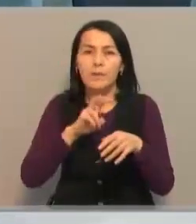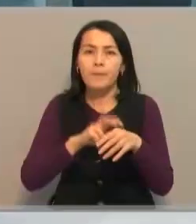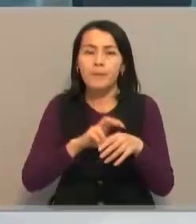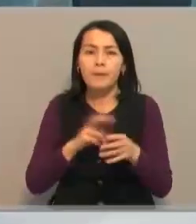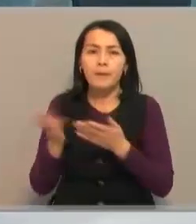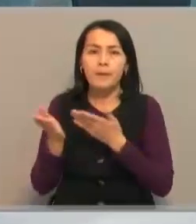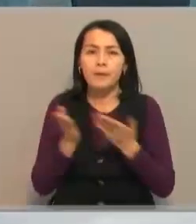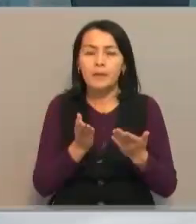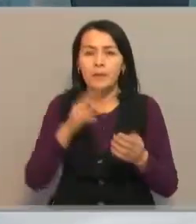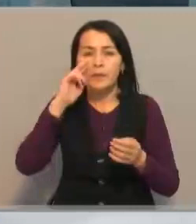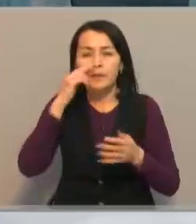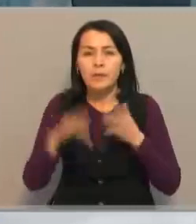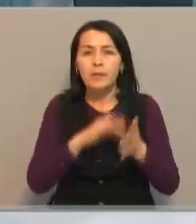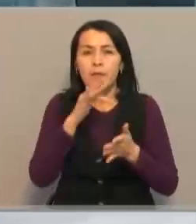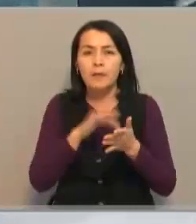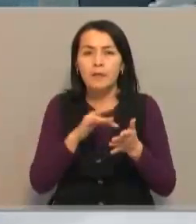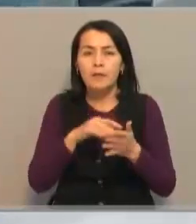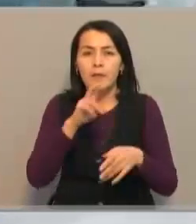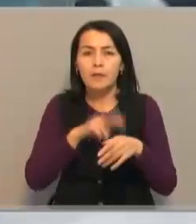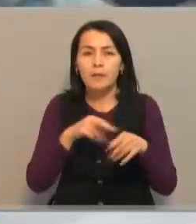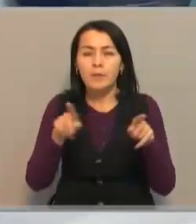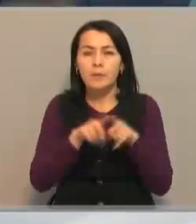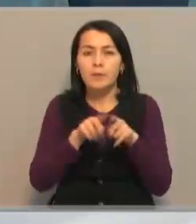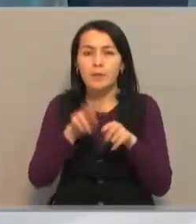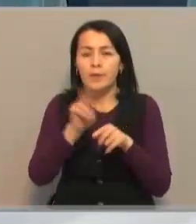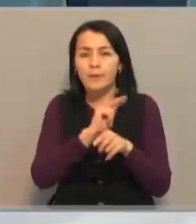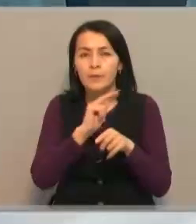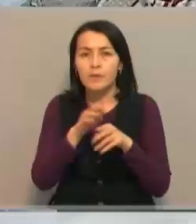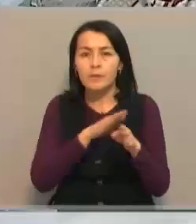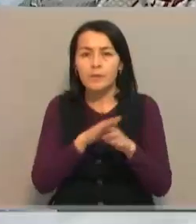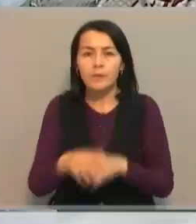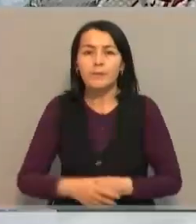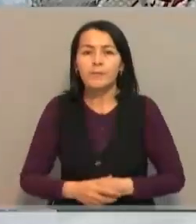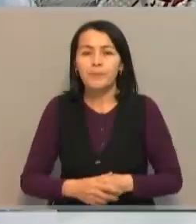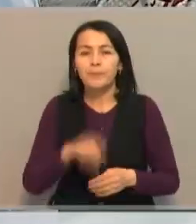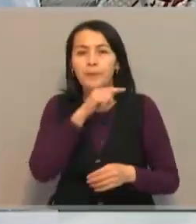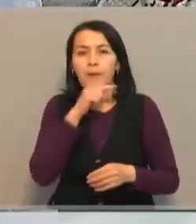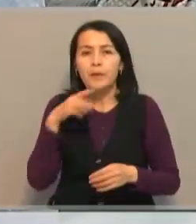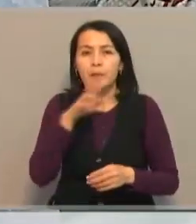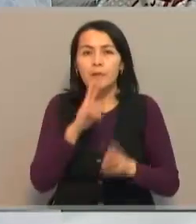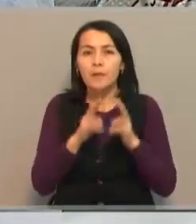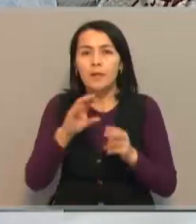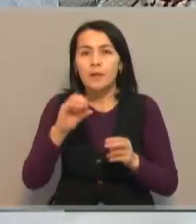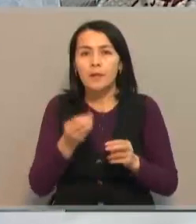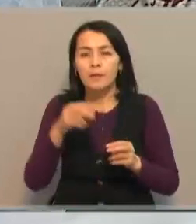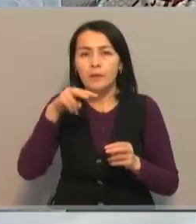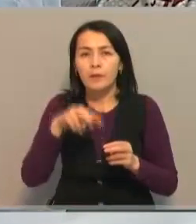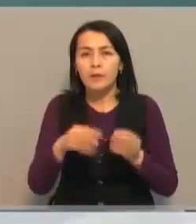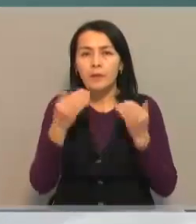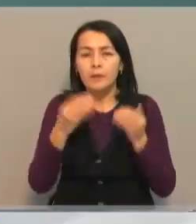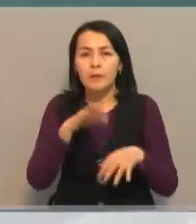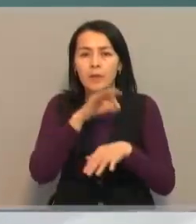мамандары осы шымкенттік дәрігерлерге шеберлік сыныптарын өткен болатын. Ресейлік хирург Евгений